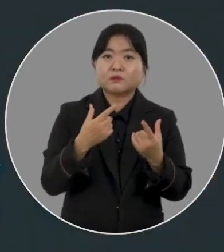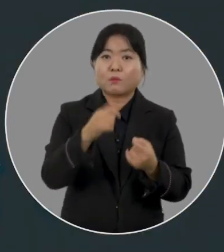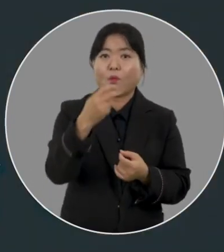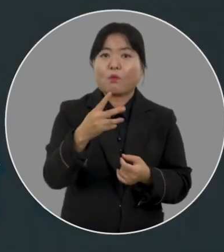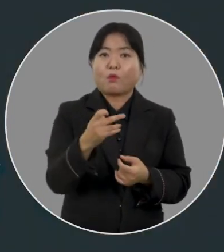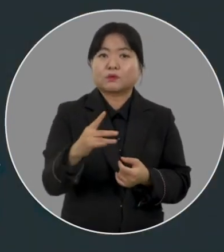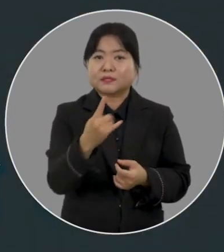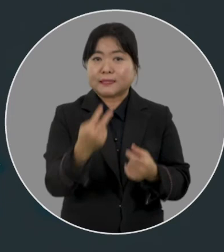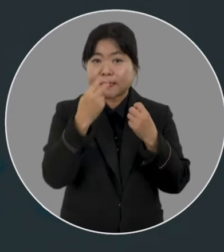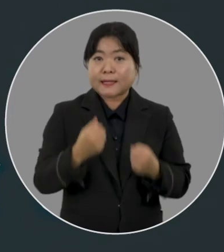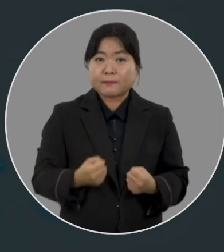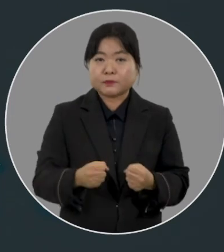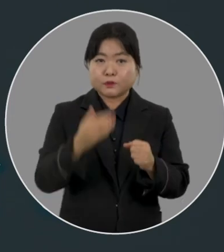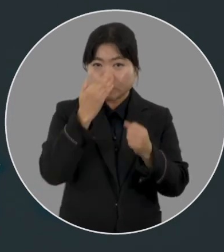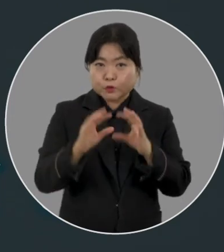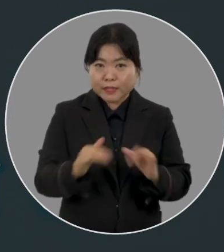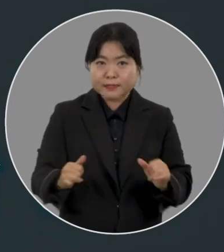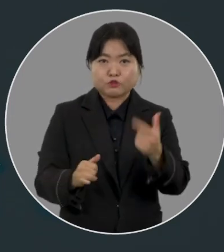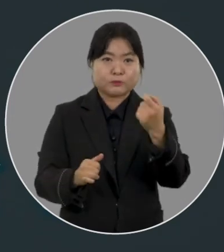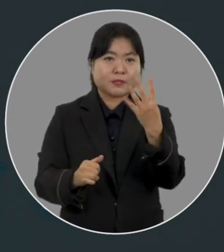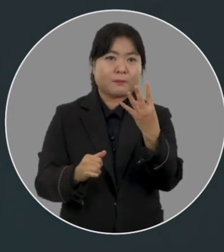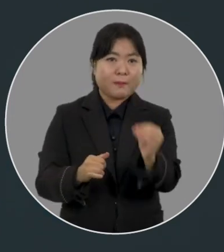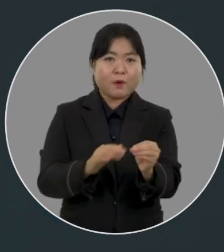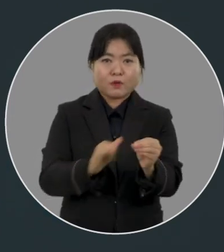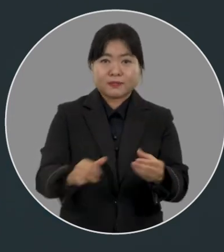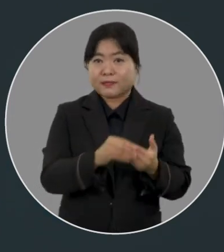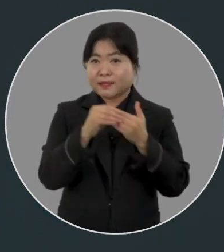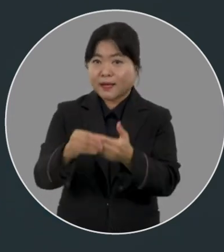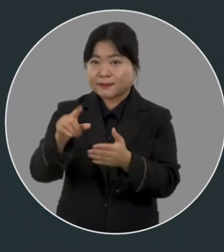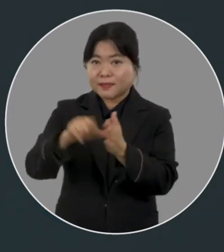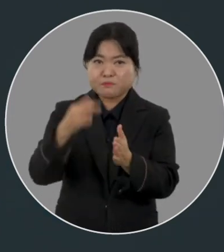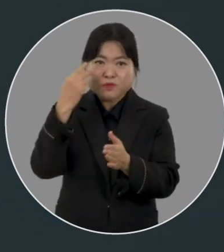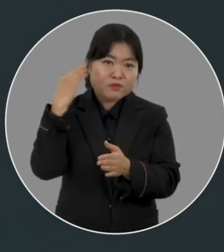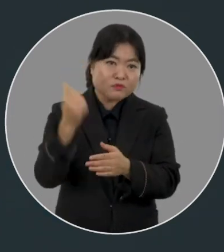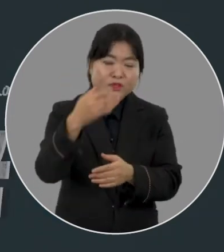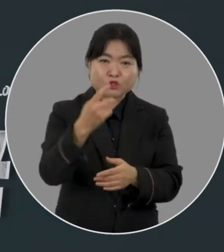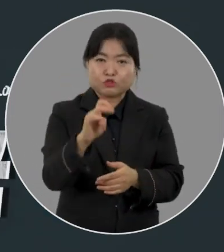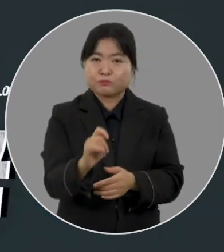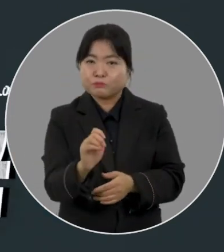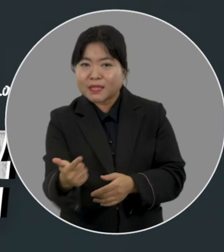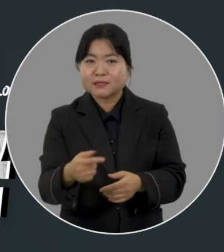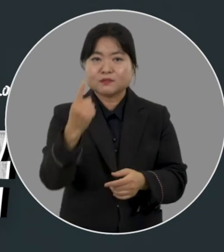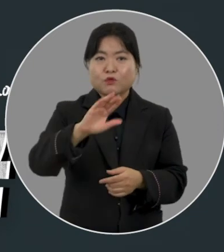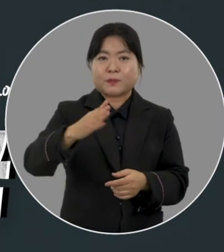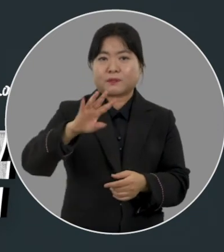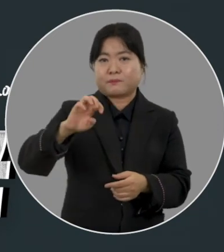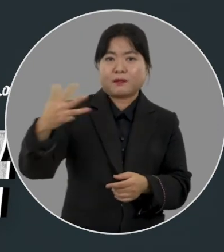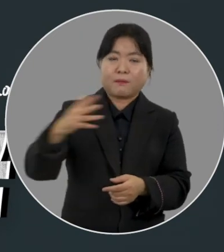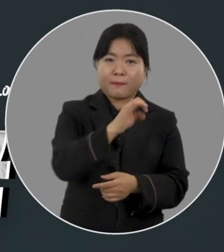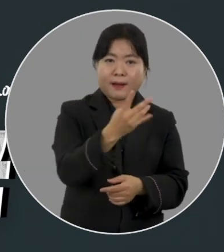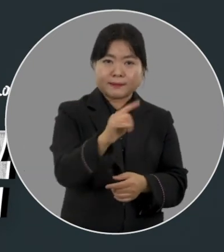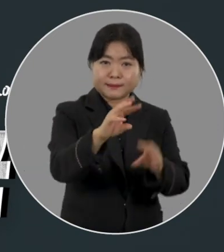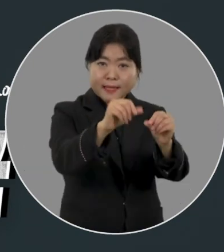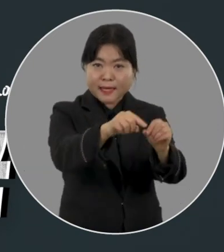홀로코스트로부터 살아남은 유대인 약 64만 명을 데려다가 당시 미국 대통령 트루만이 1948년 팔레스타인